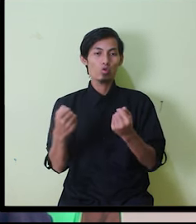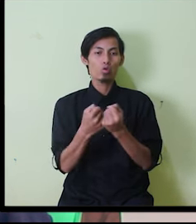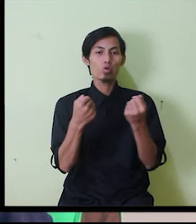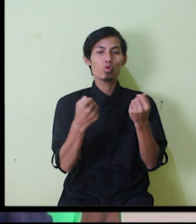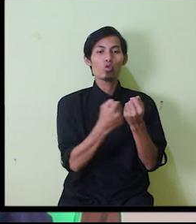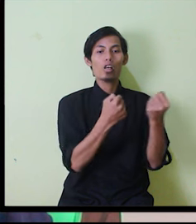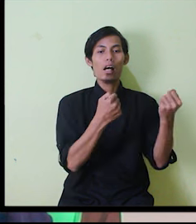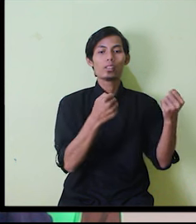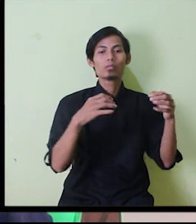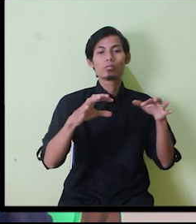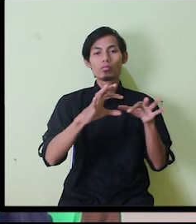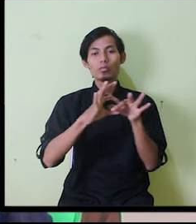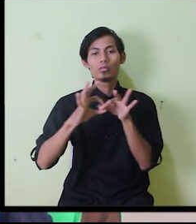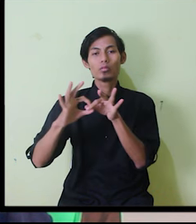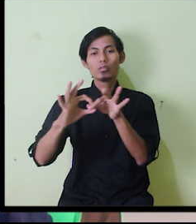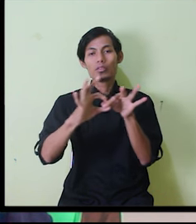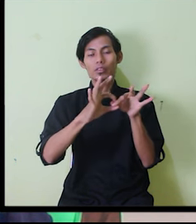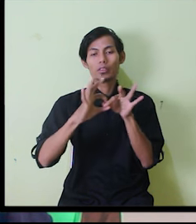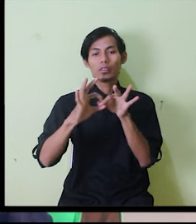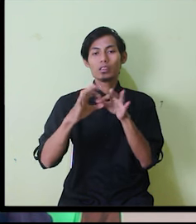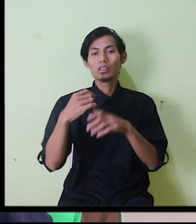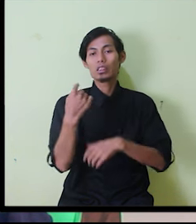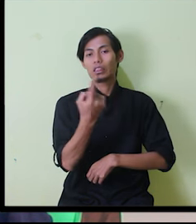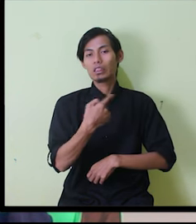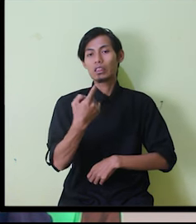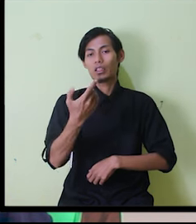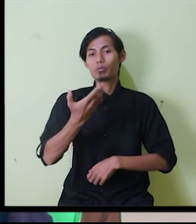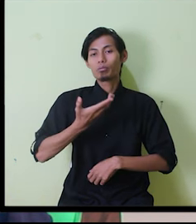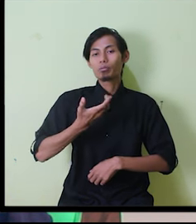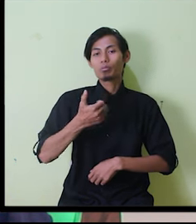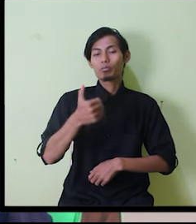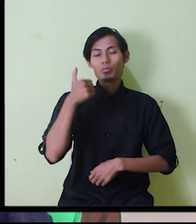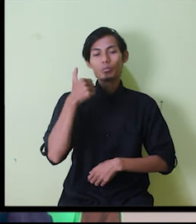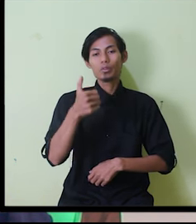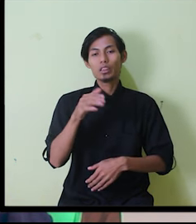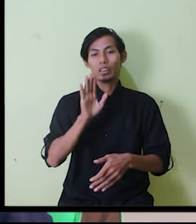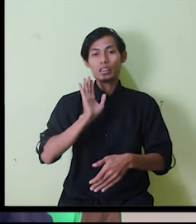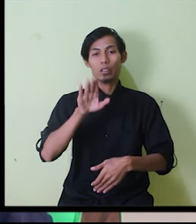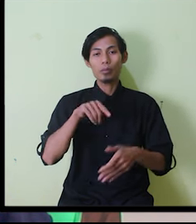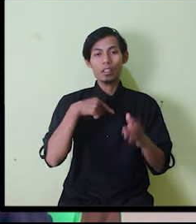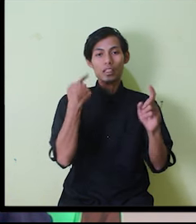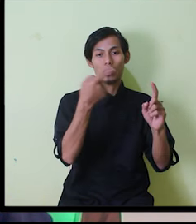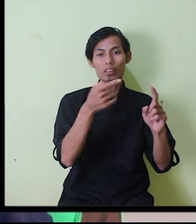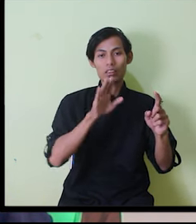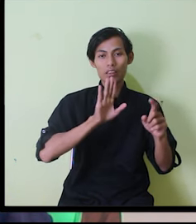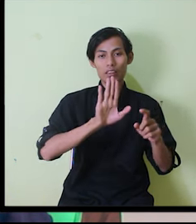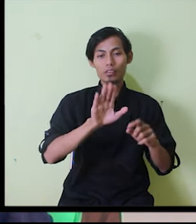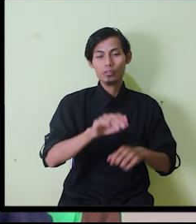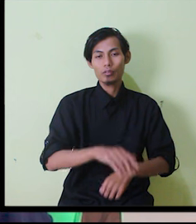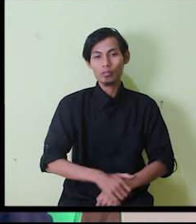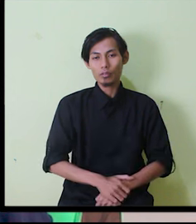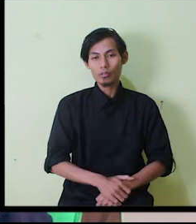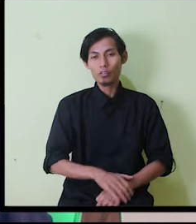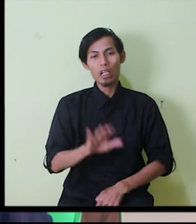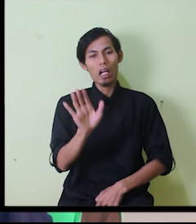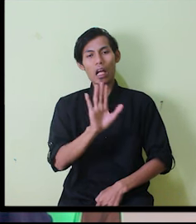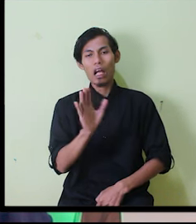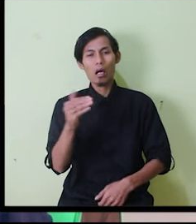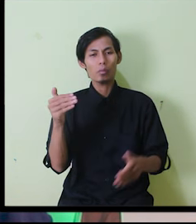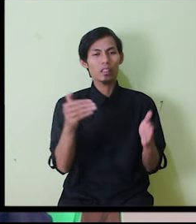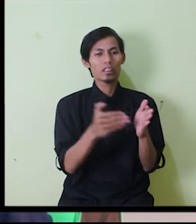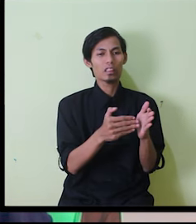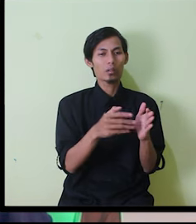dan kolaborasi kita ini ee akan bisa sampai nanti tidak tidak terhenti